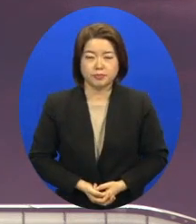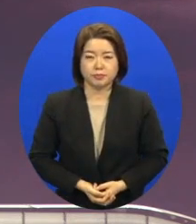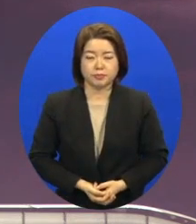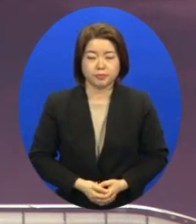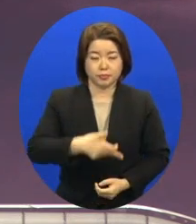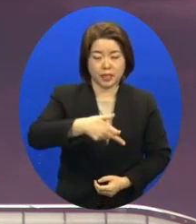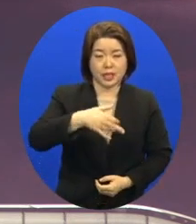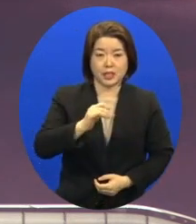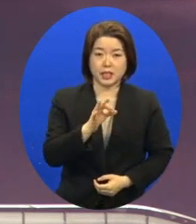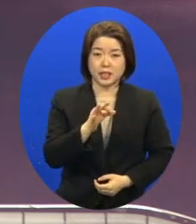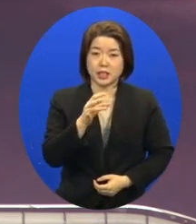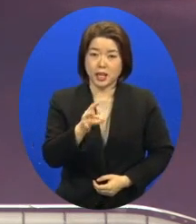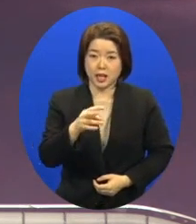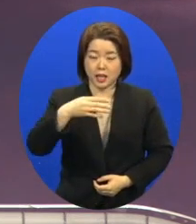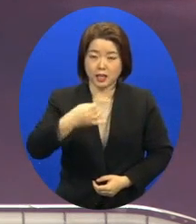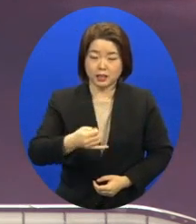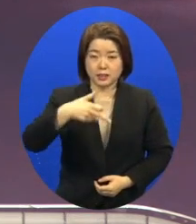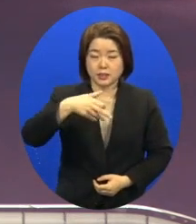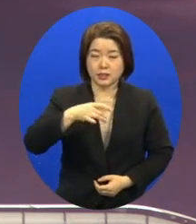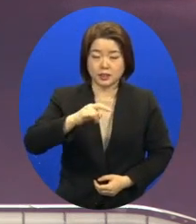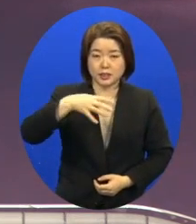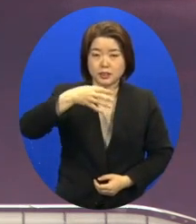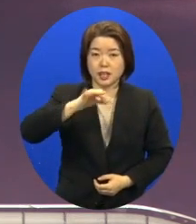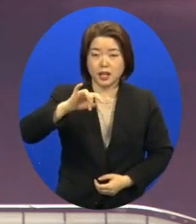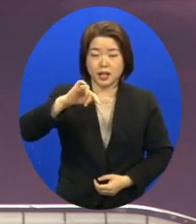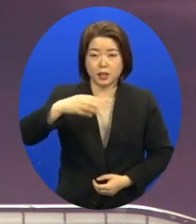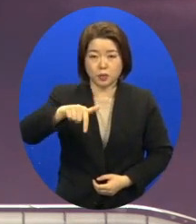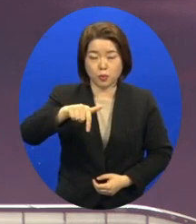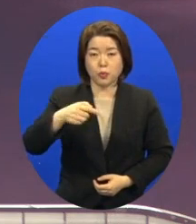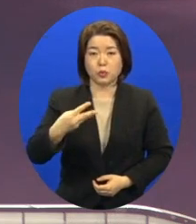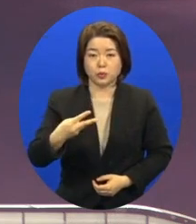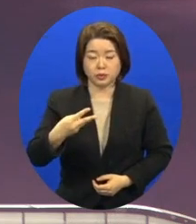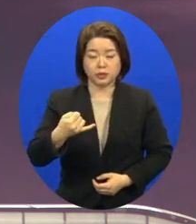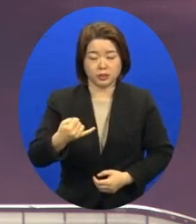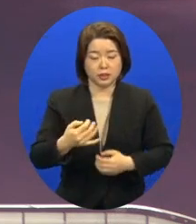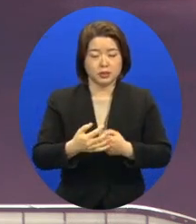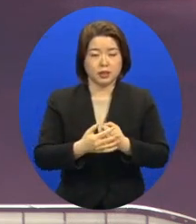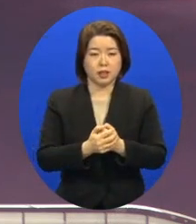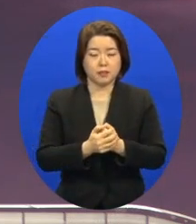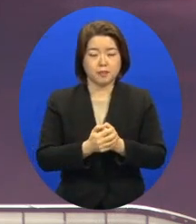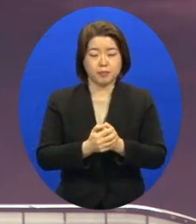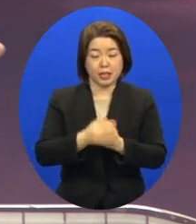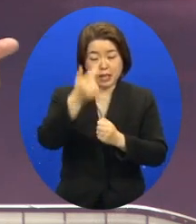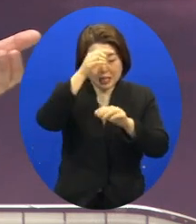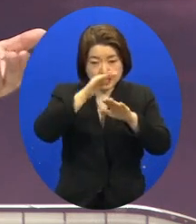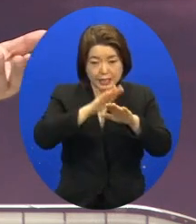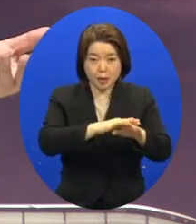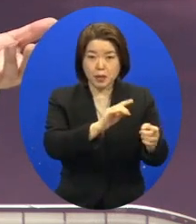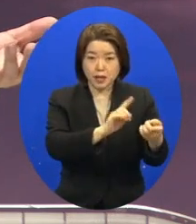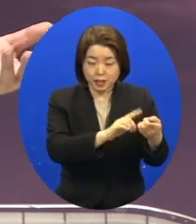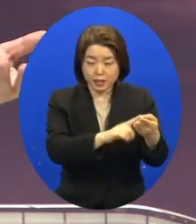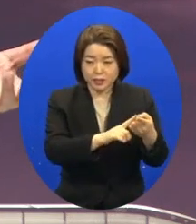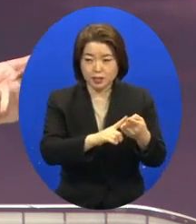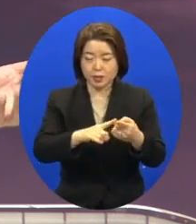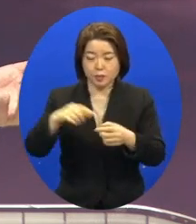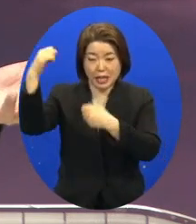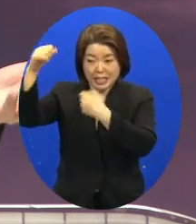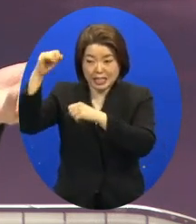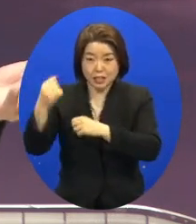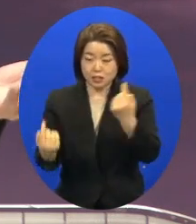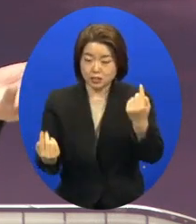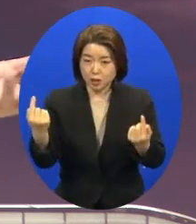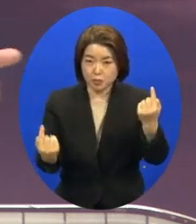키에르 케구르가 예배를 연극에다가 비유해서 설명을 한 적이 있는데 지금 우리가 예배를